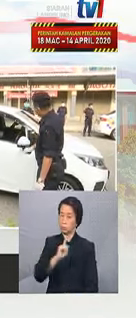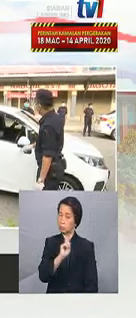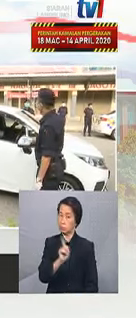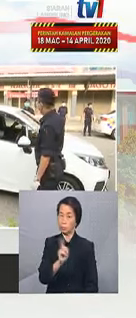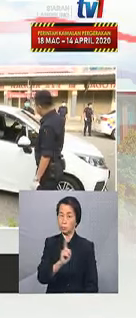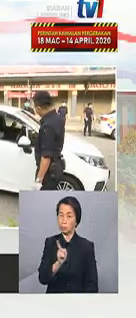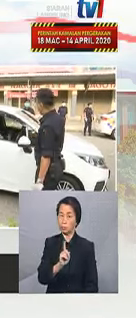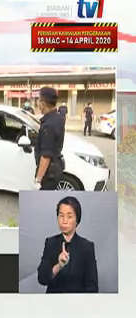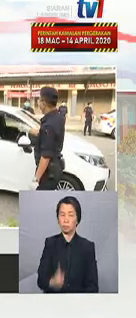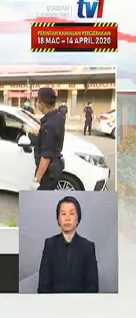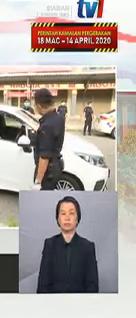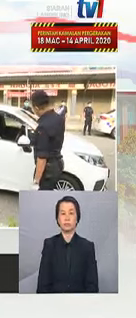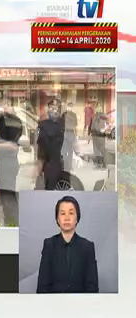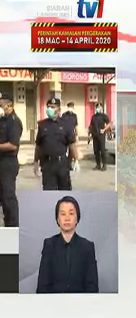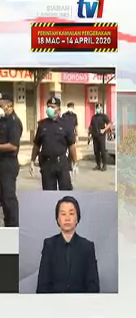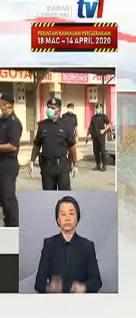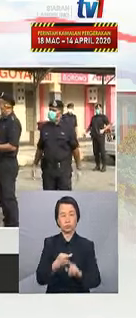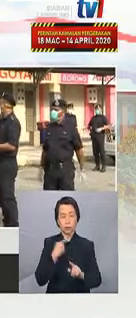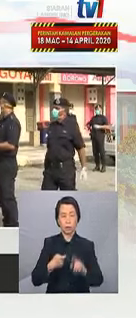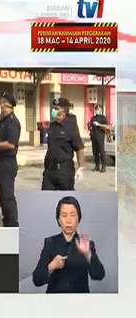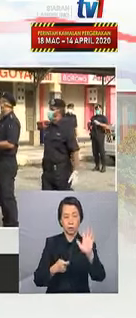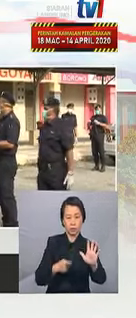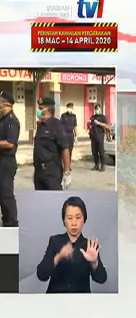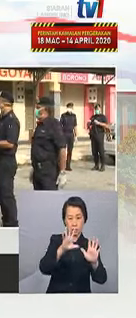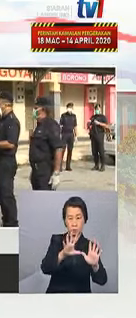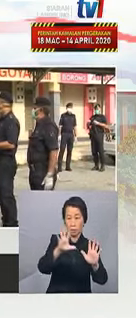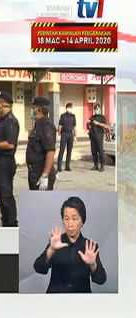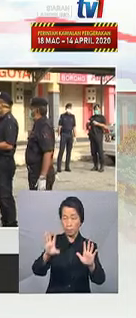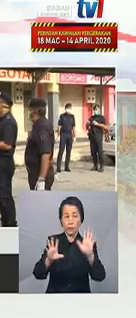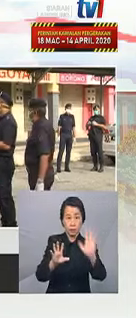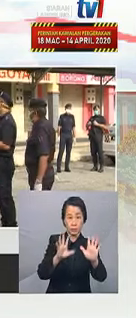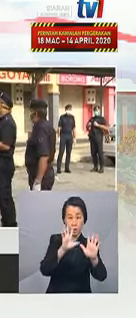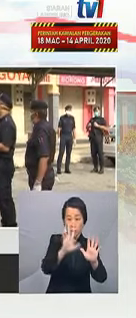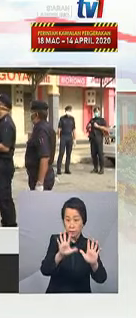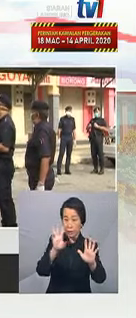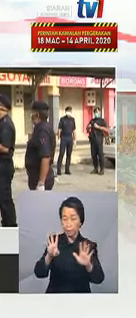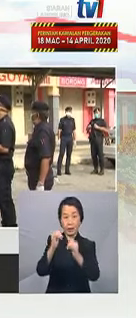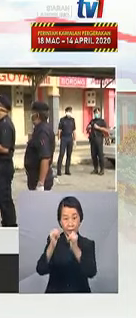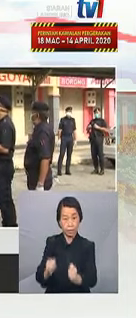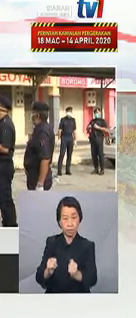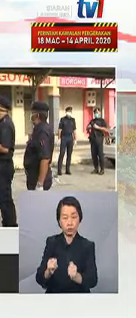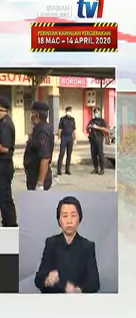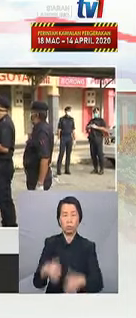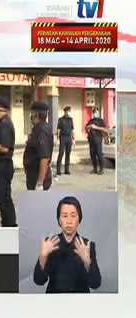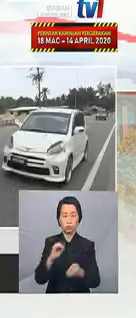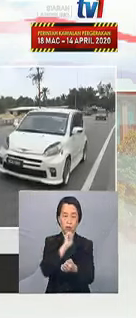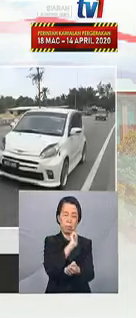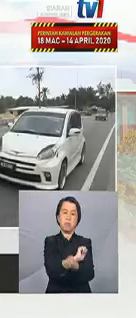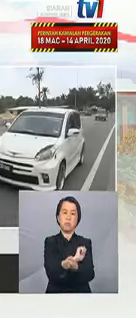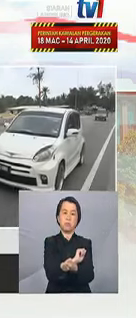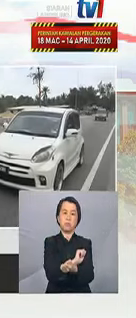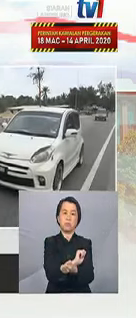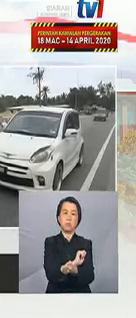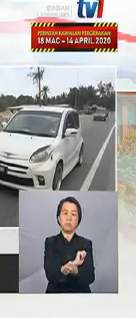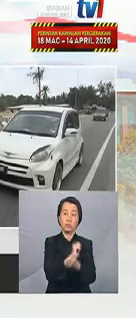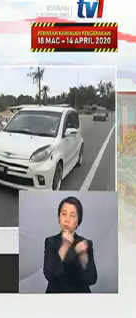ini. Daripada 554 individu yang ditahan, jumlah yang direman adalah seramai